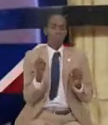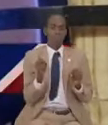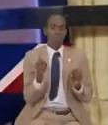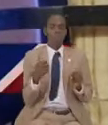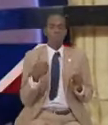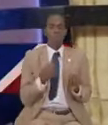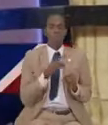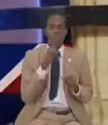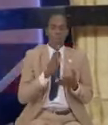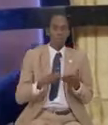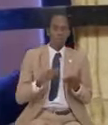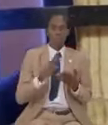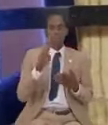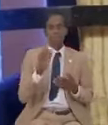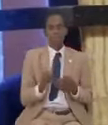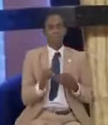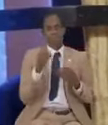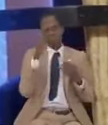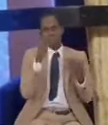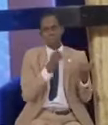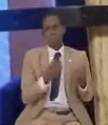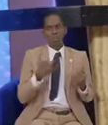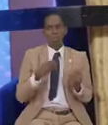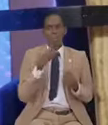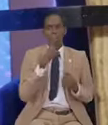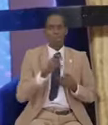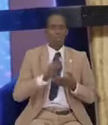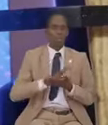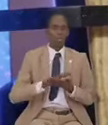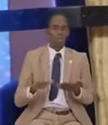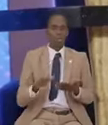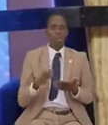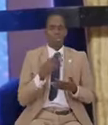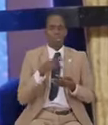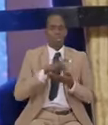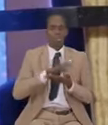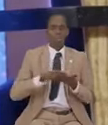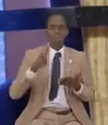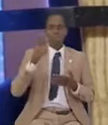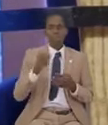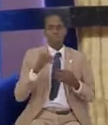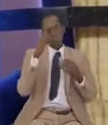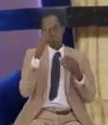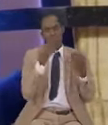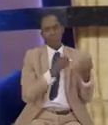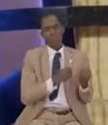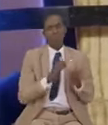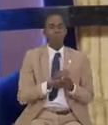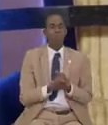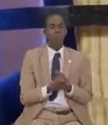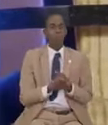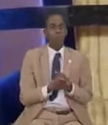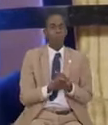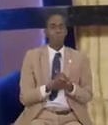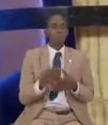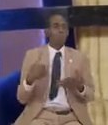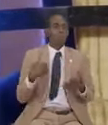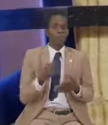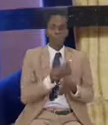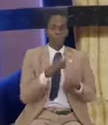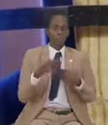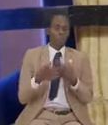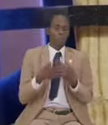il n'a fait aucune différence entre nous et eux ayant purifier leur cœur par la force nous sommes sauvés scientifié par la foi après être